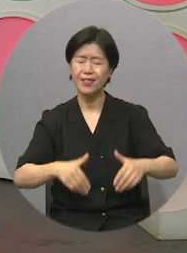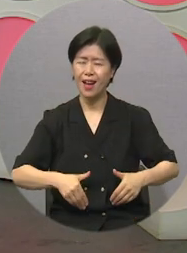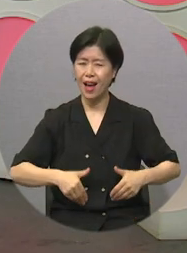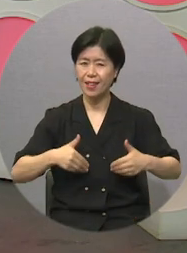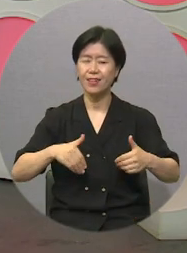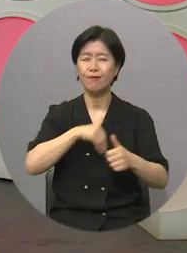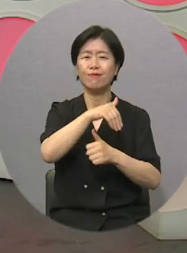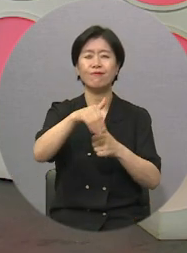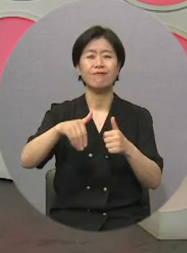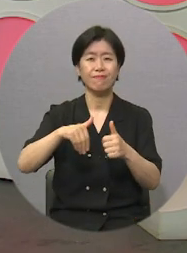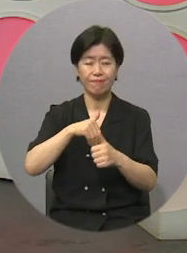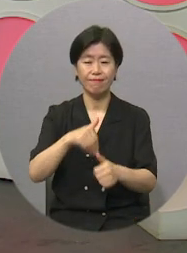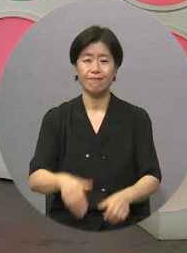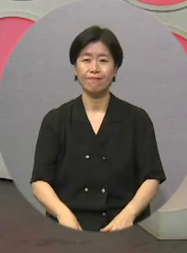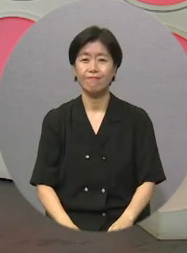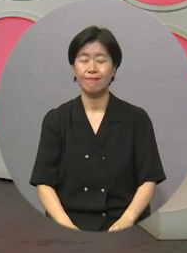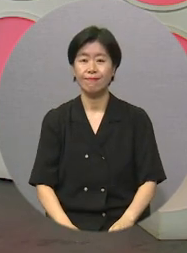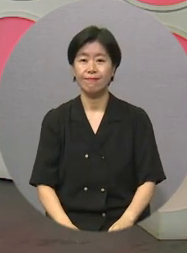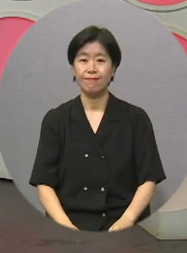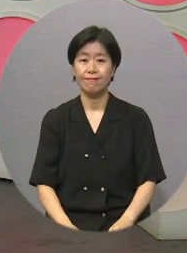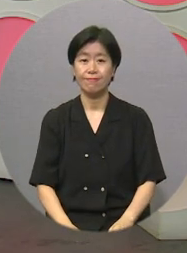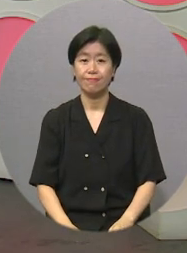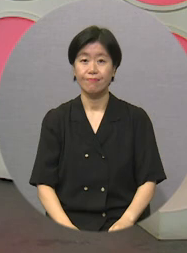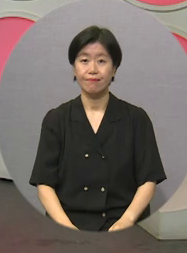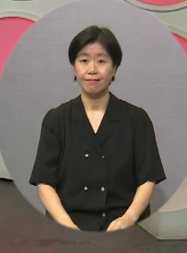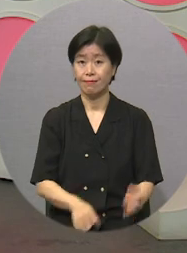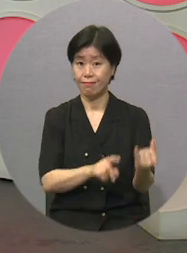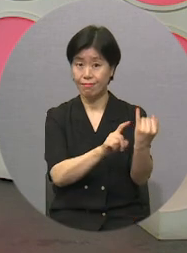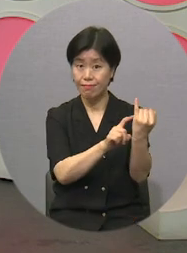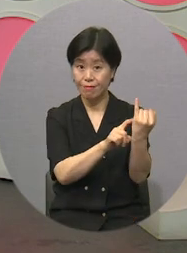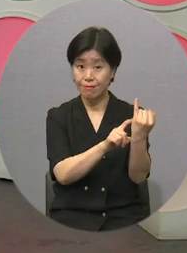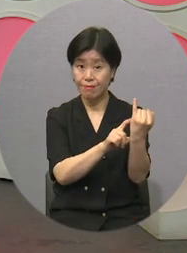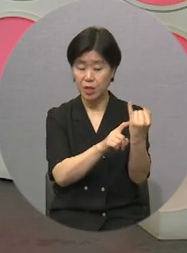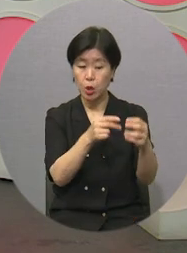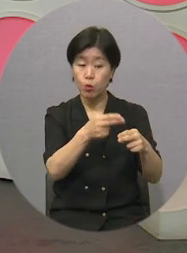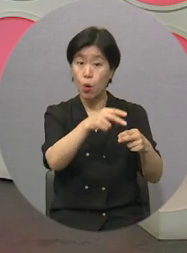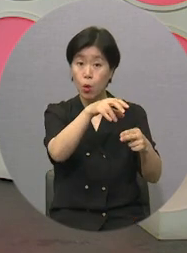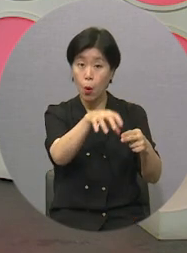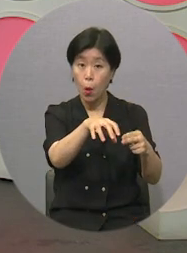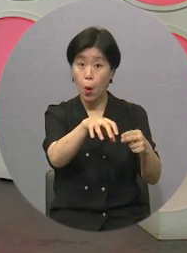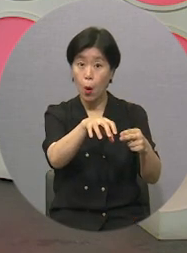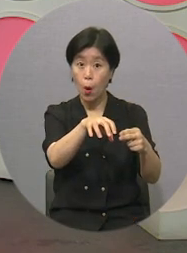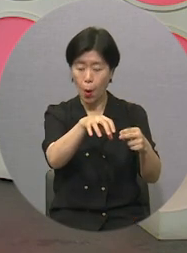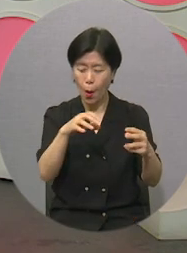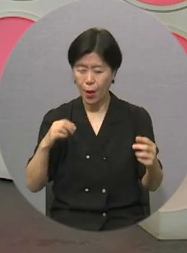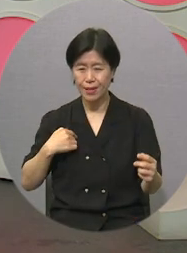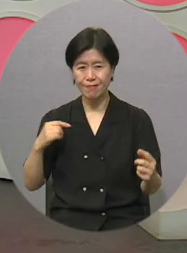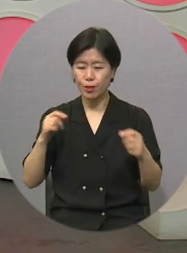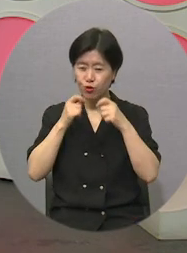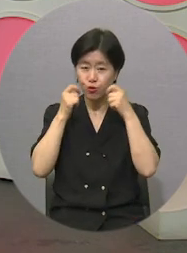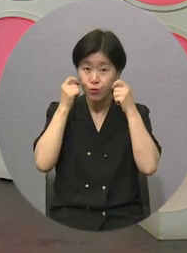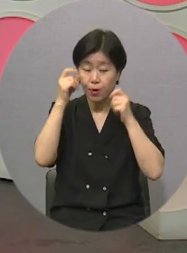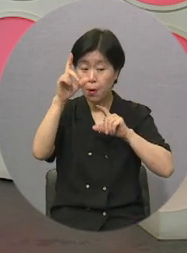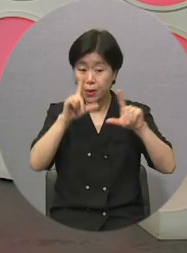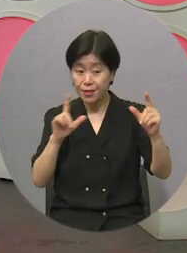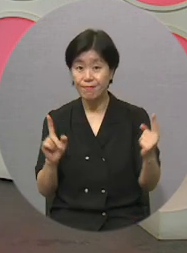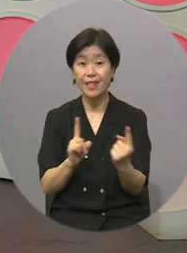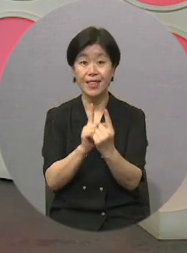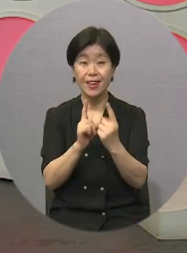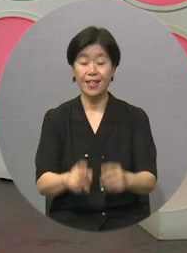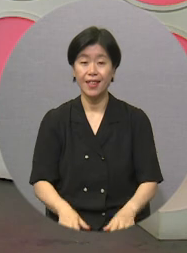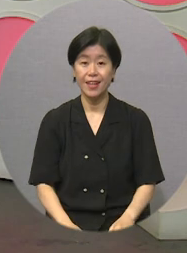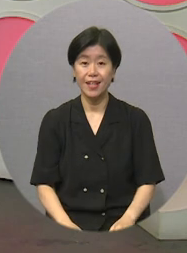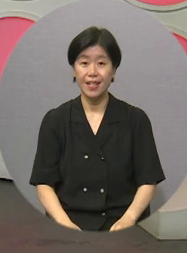따뜻한 온기마저 느껴졌습니다. 아주머니는 부엌에서 우리를 웃으면서 맞이해 주었고,